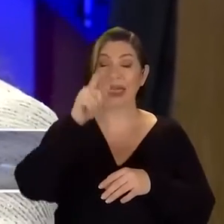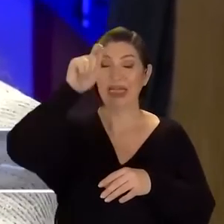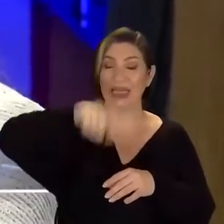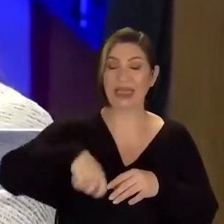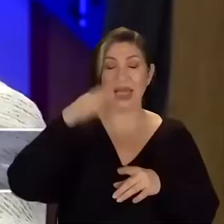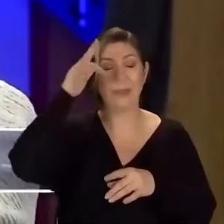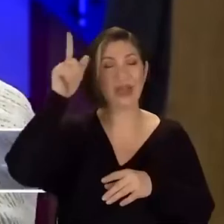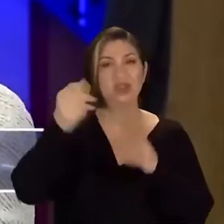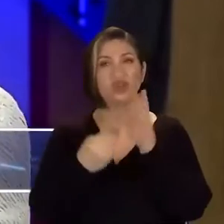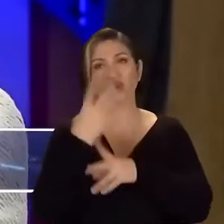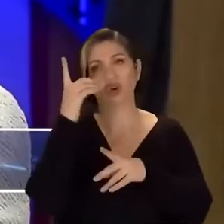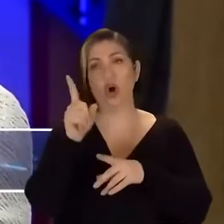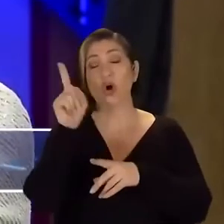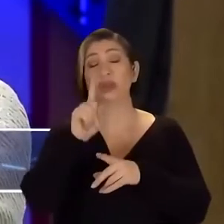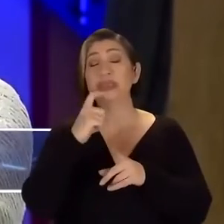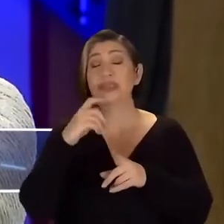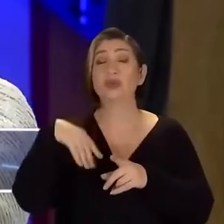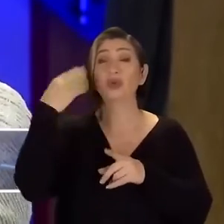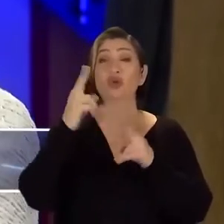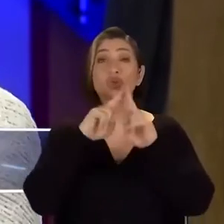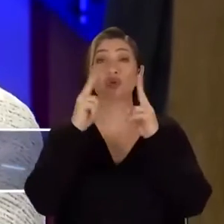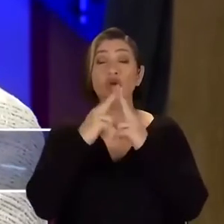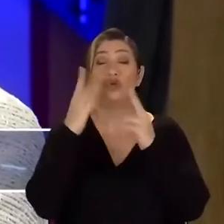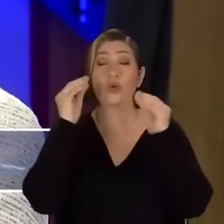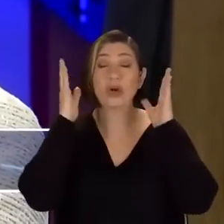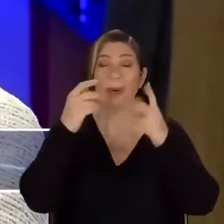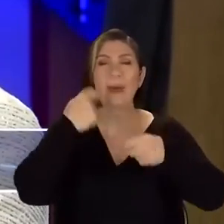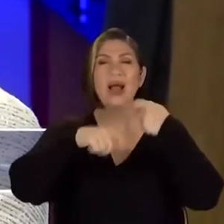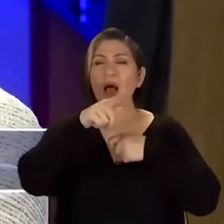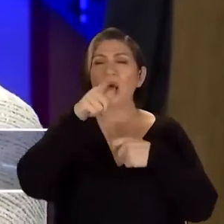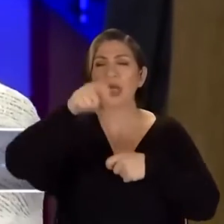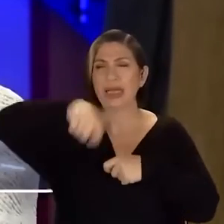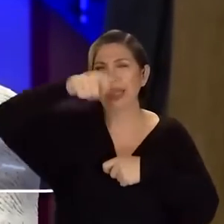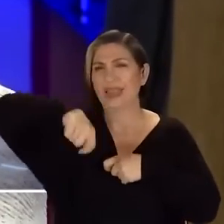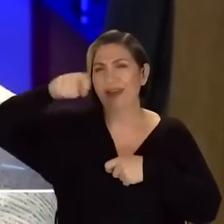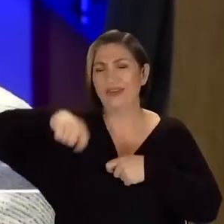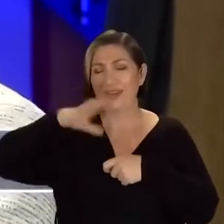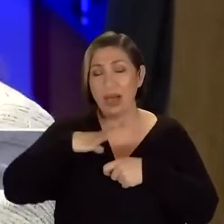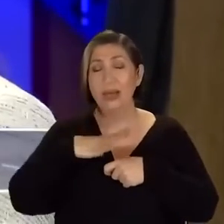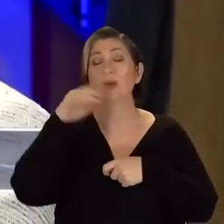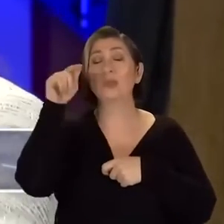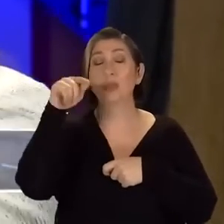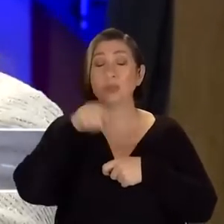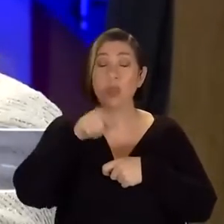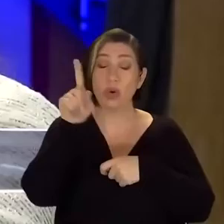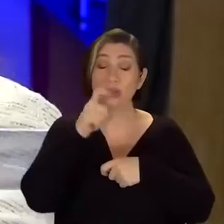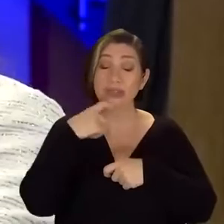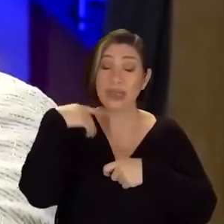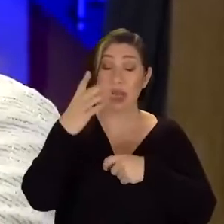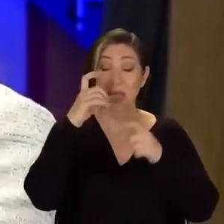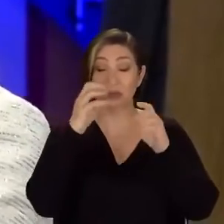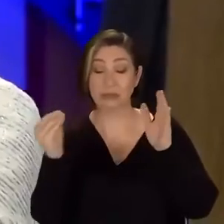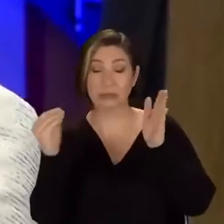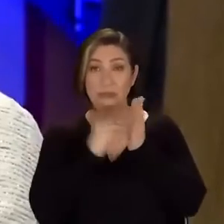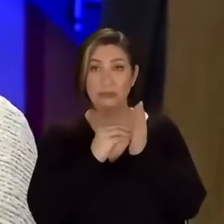kartını çıkartıyor. Tam 10 sene sonra dünyadaki birçok bankanın kredi kartı var. 10 sene sonra resme giriyor.